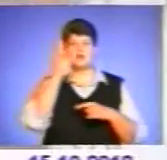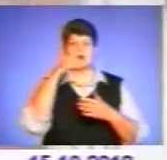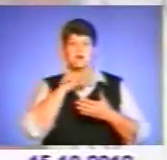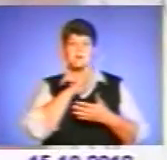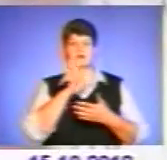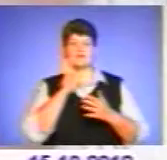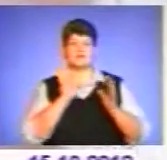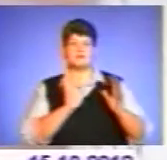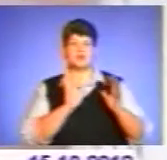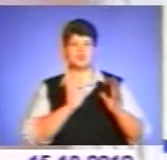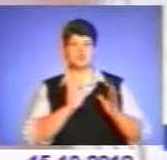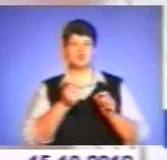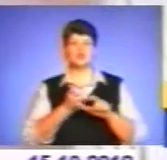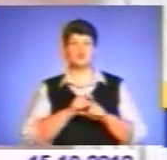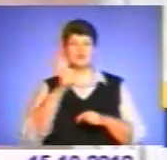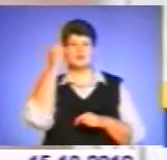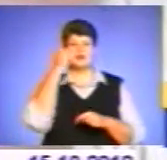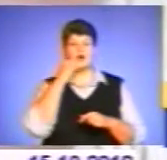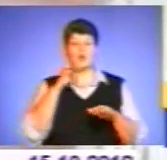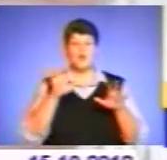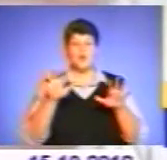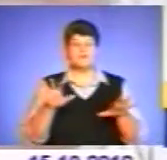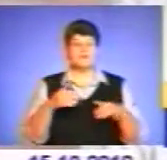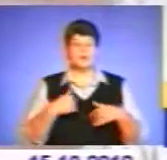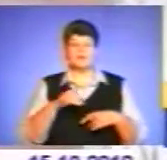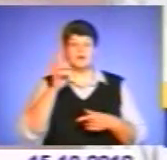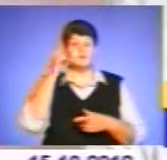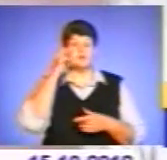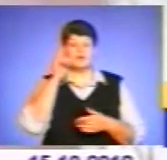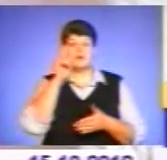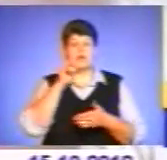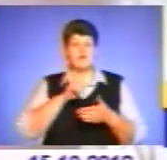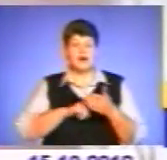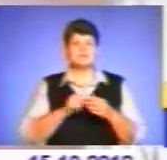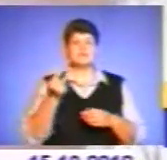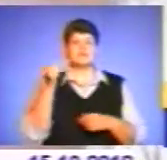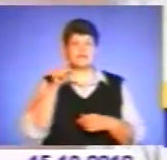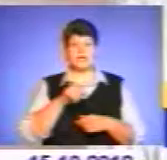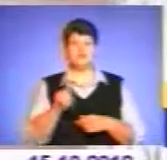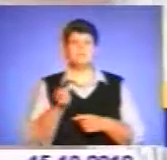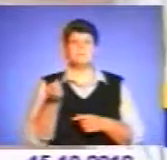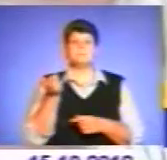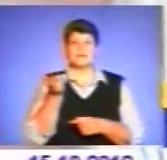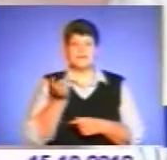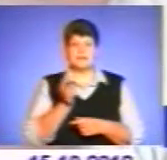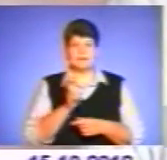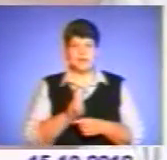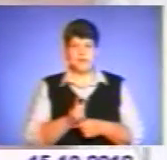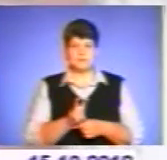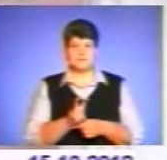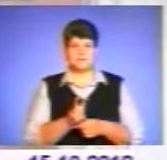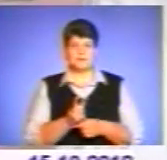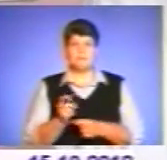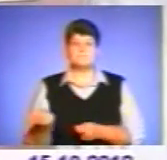береже. Дуже дякуємо голові. І я не сподівався за таке, що він прийде і